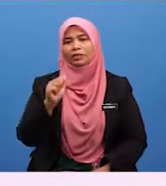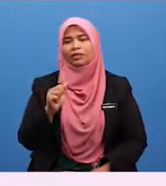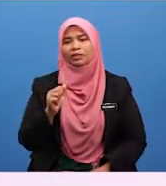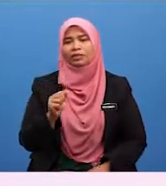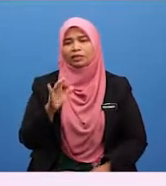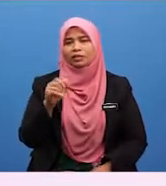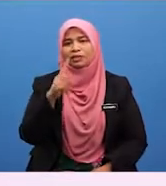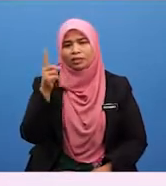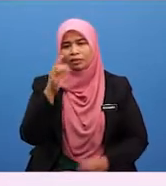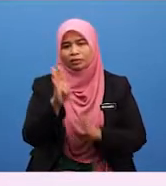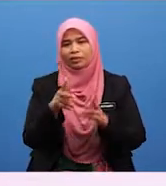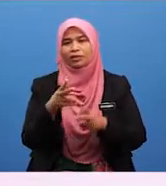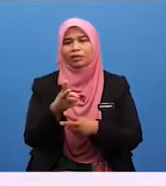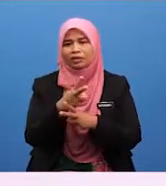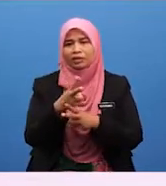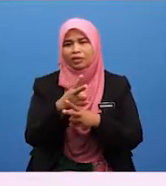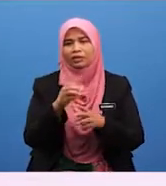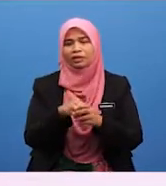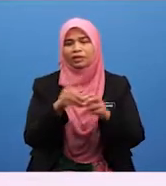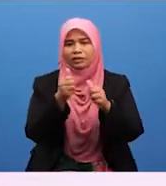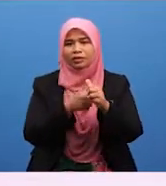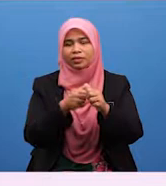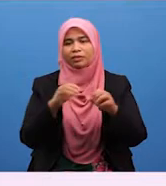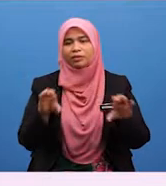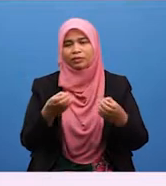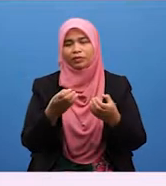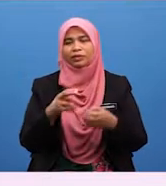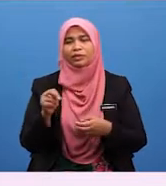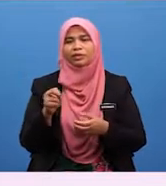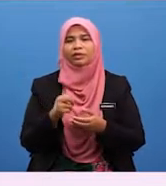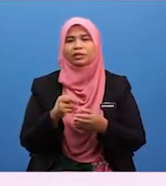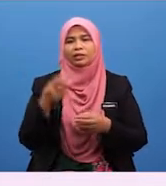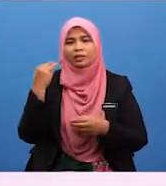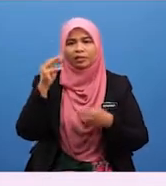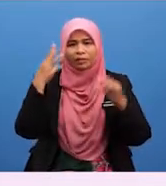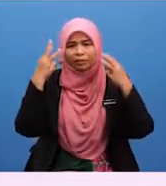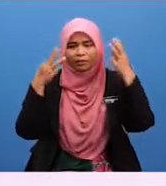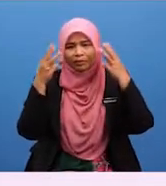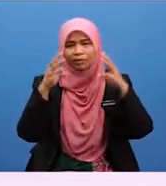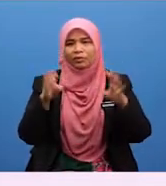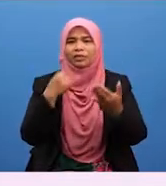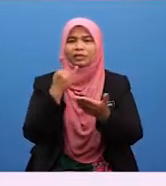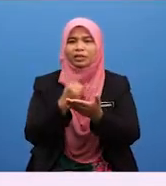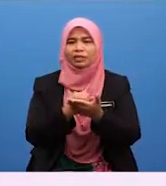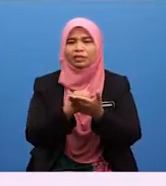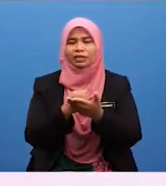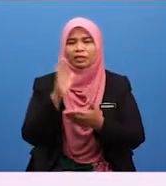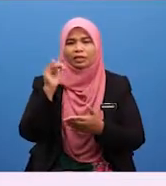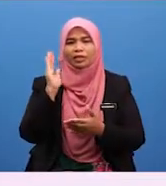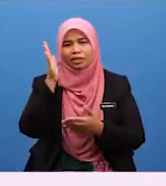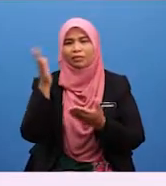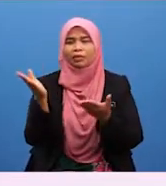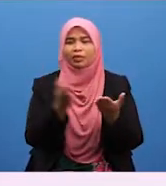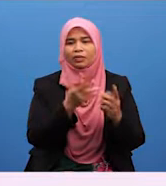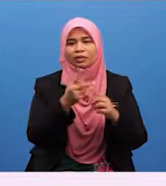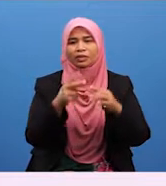selalu berhati-hati dalam setiap tindakan. Mereka bimbang melakukan kejahatan yang akan membawa